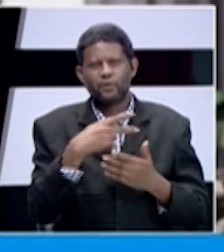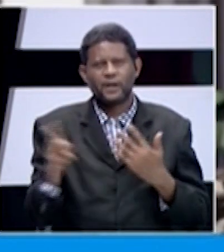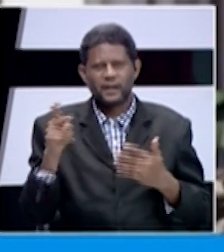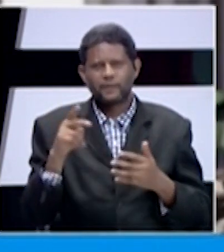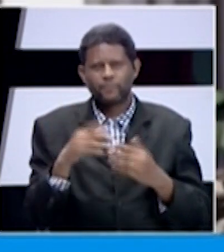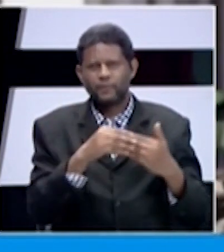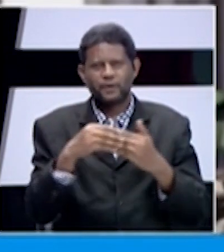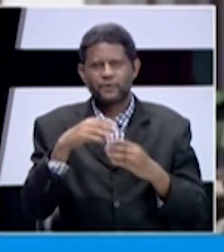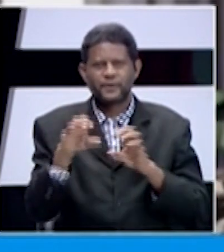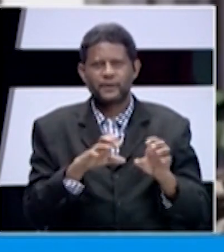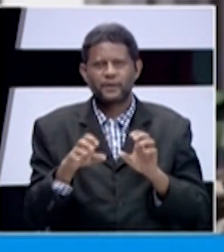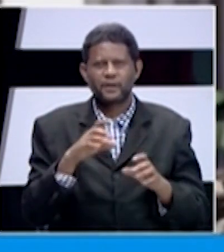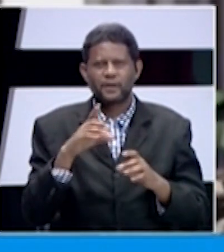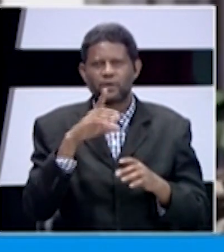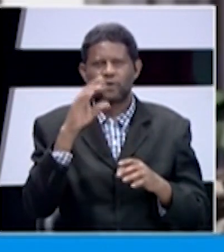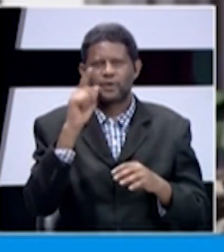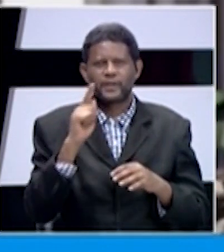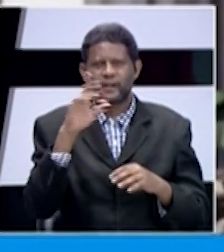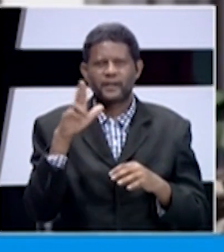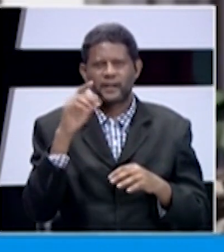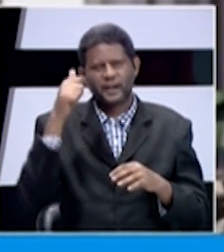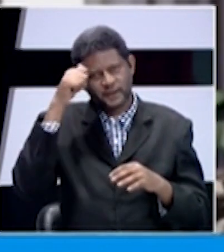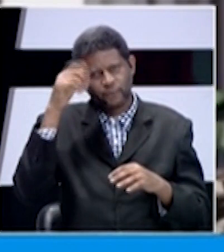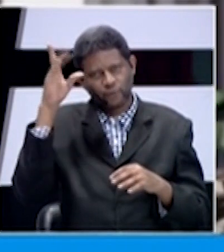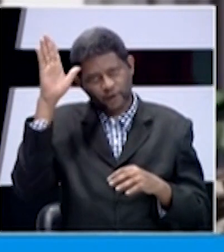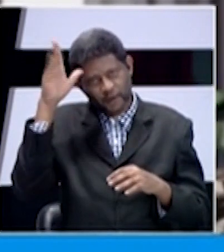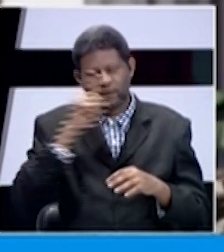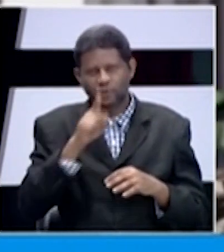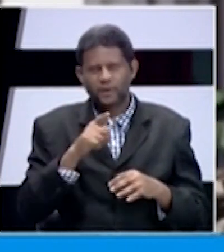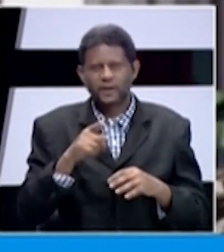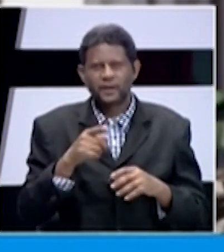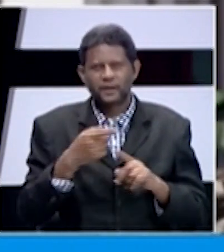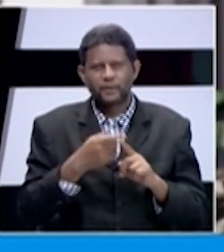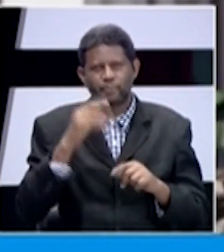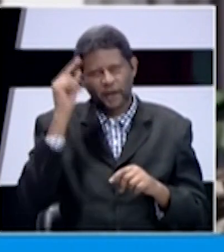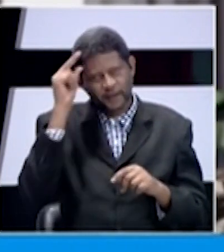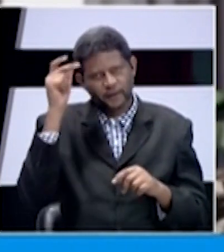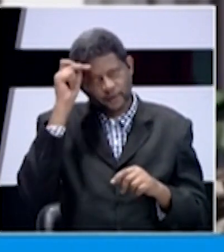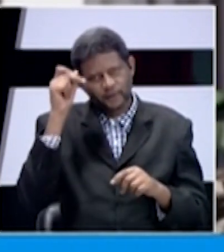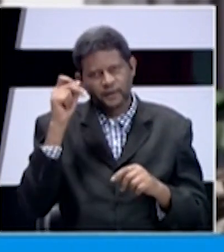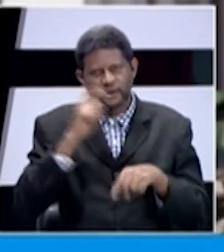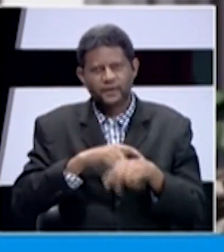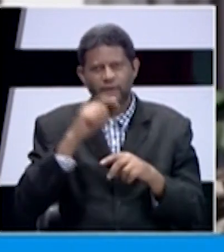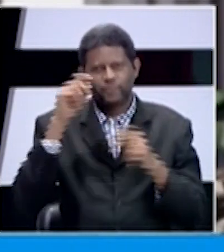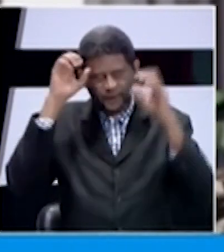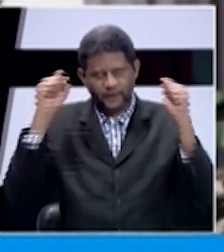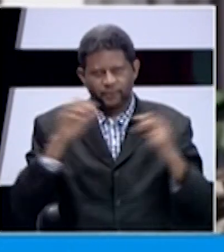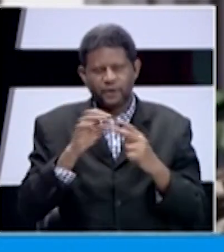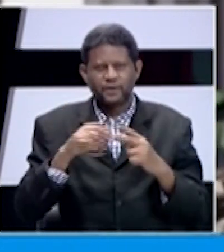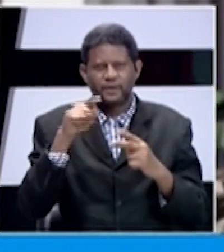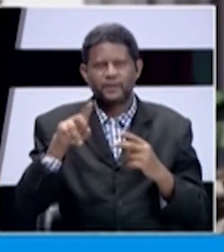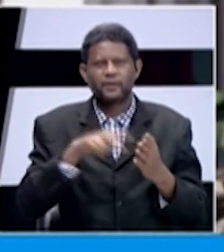نتعلو مريحو زكايد كورونيل اسيم غويتا يوم نباه نداو غيزاو بريزيدنت مريصوام نتعلو